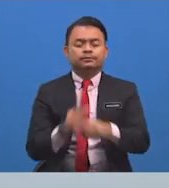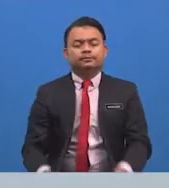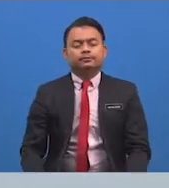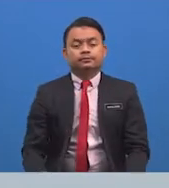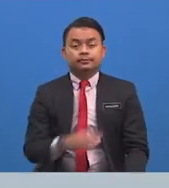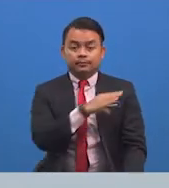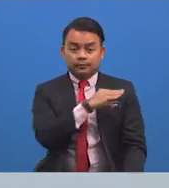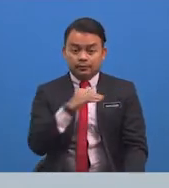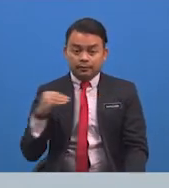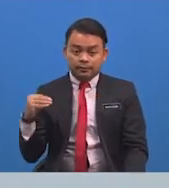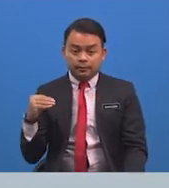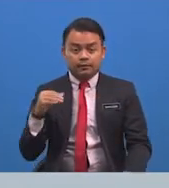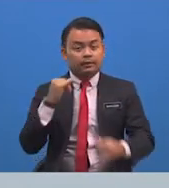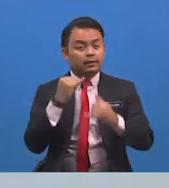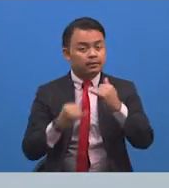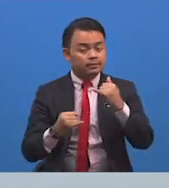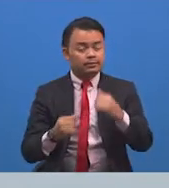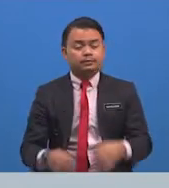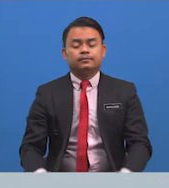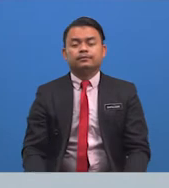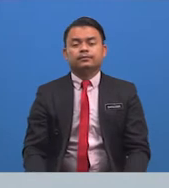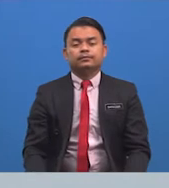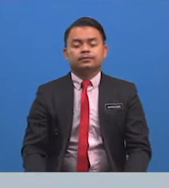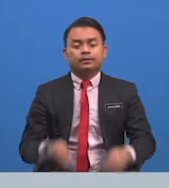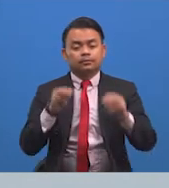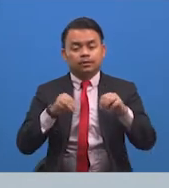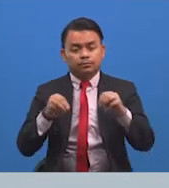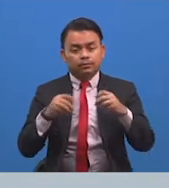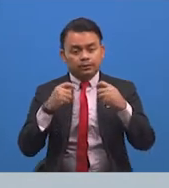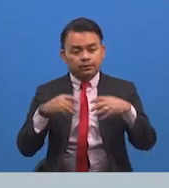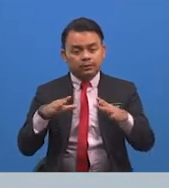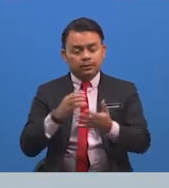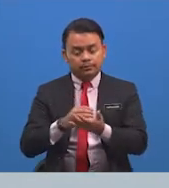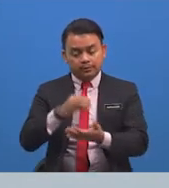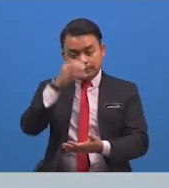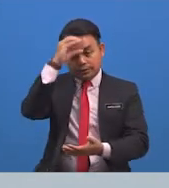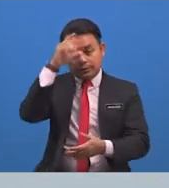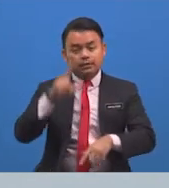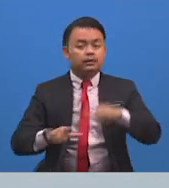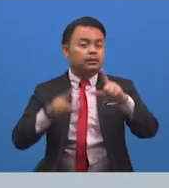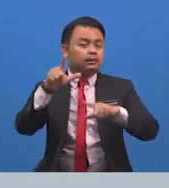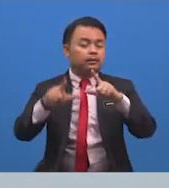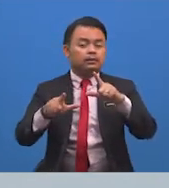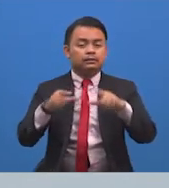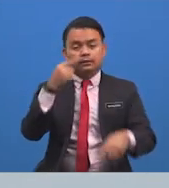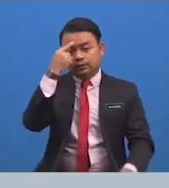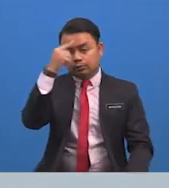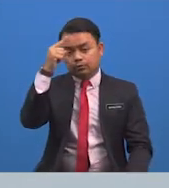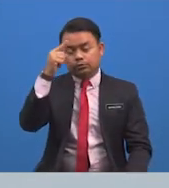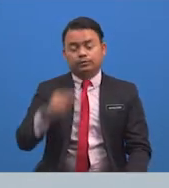Dan akhir sekali, murid-murid telah mempelajari langkah-langkah